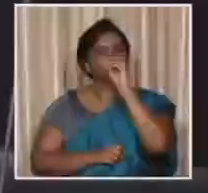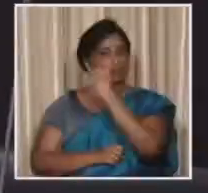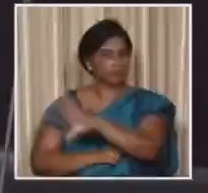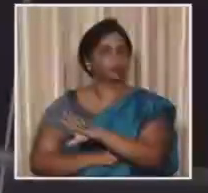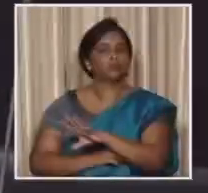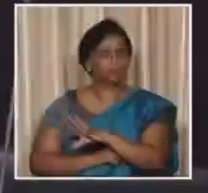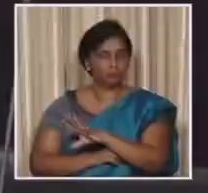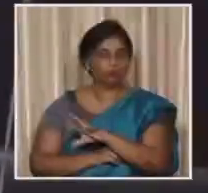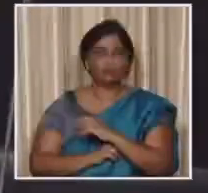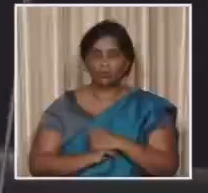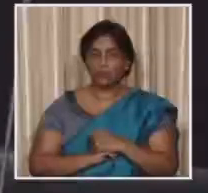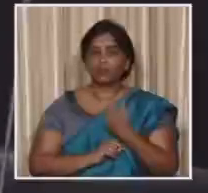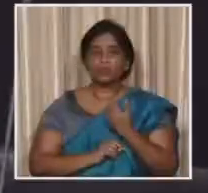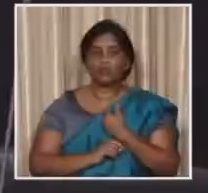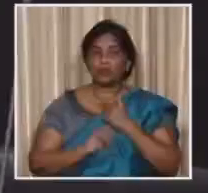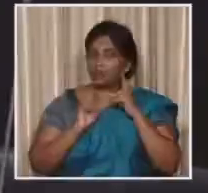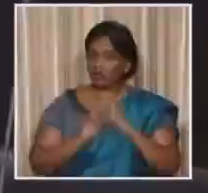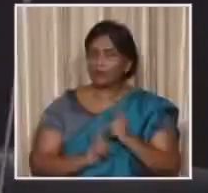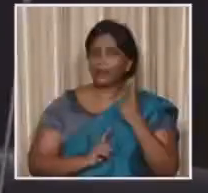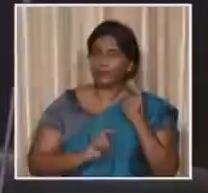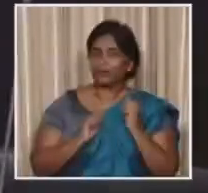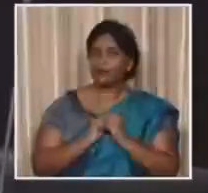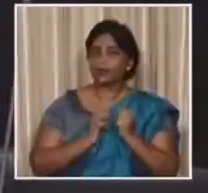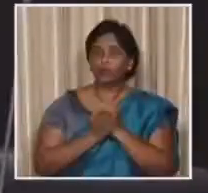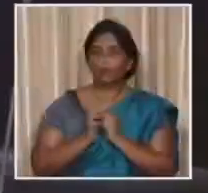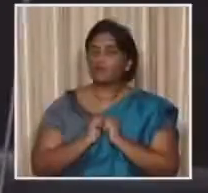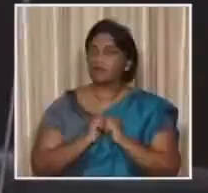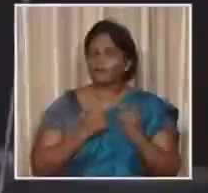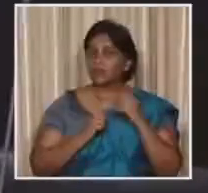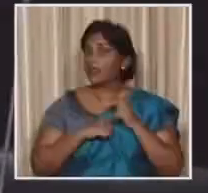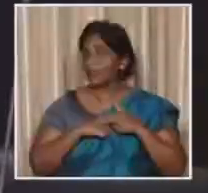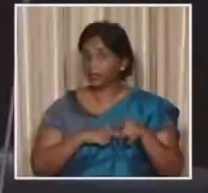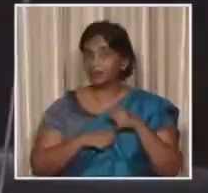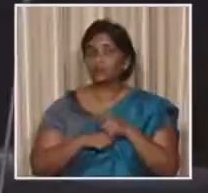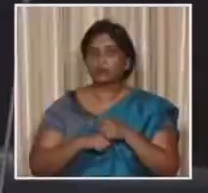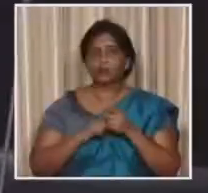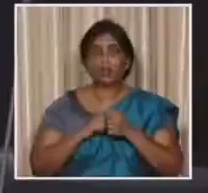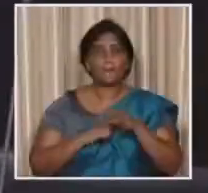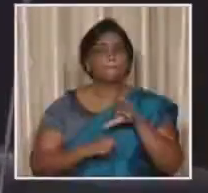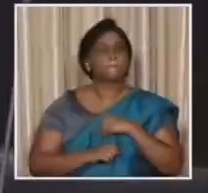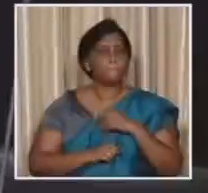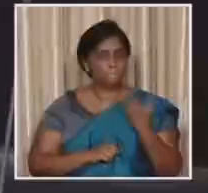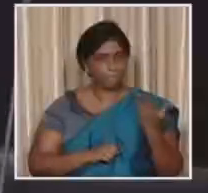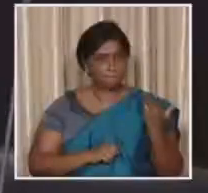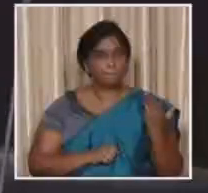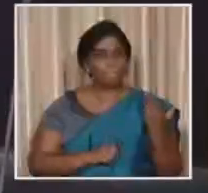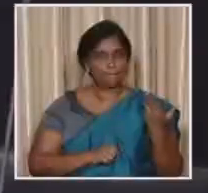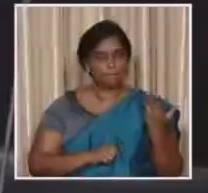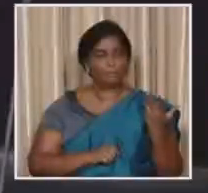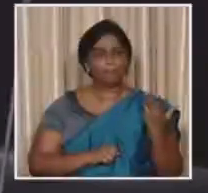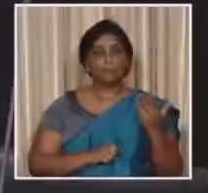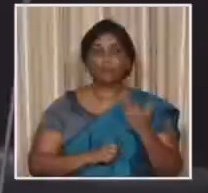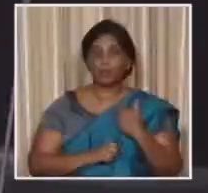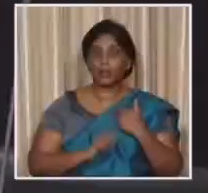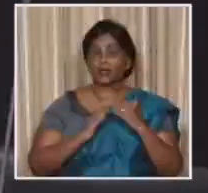භාණ්ඩාගාරයට බඳිනවා ඒකෙන් එහෙම එක්කෙනෙක් කලයි කියලා ප්‍රයෝජනයක් නැහැ මොකද හේතුව එහෙම කවුරුවත් පිළිගන්නේ නැහැ